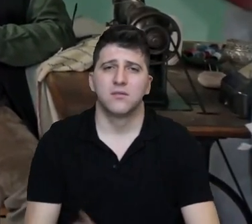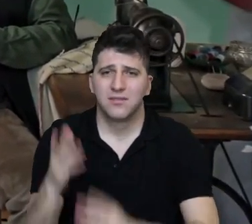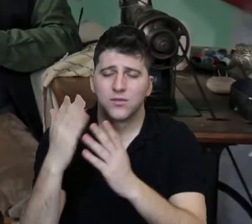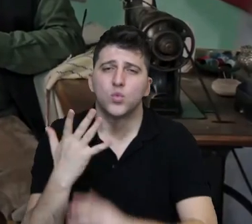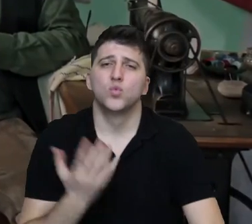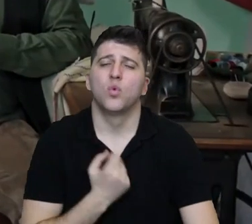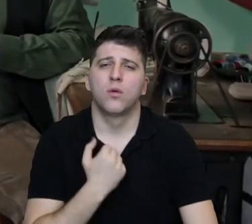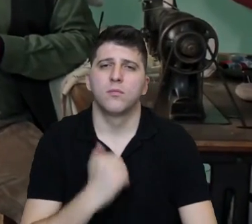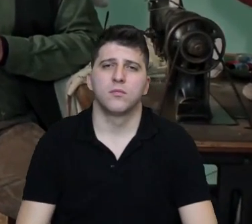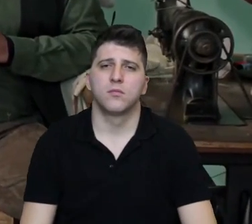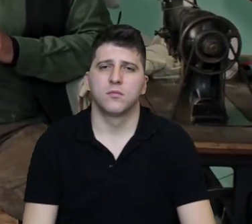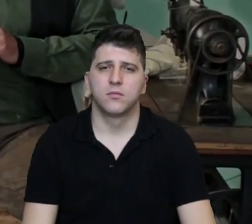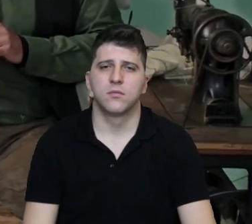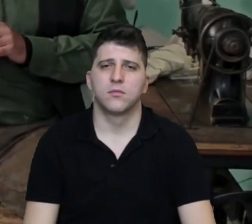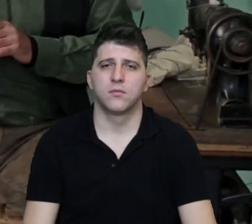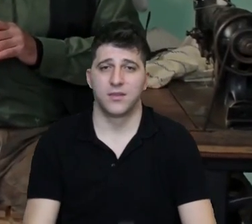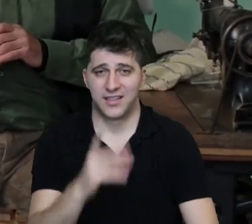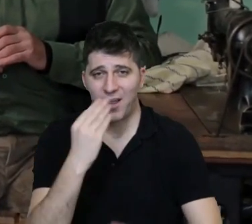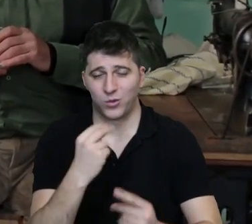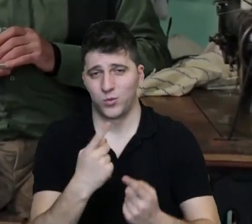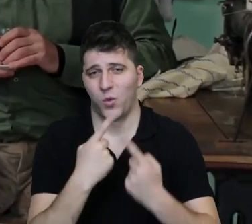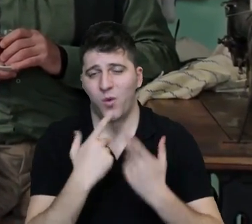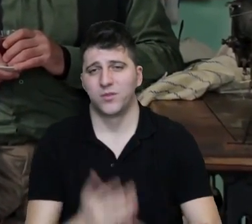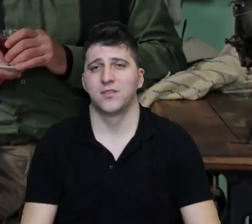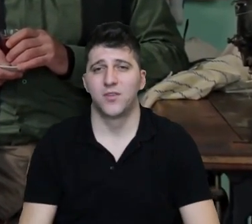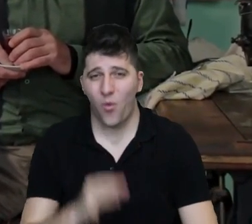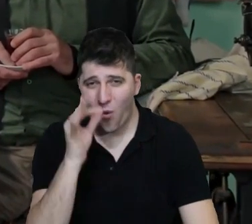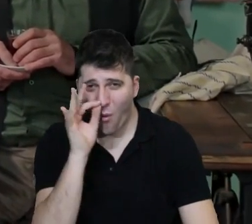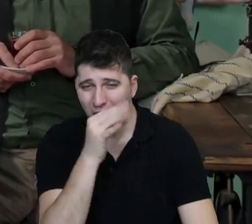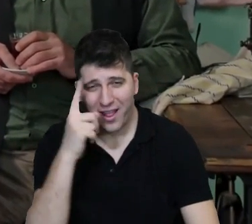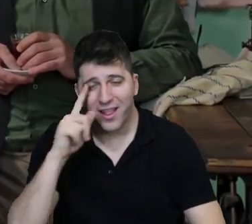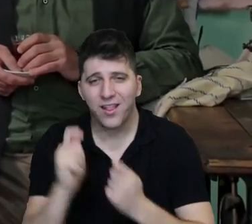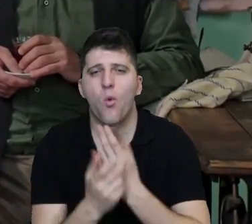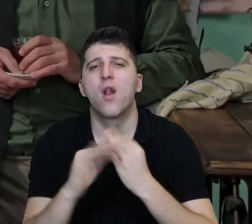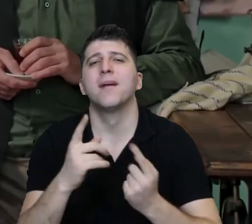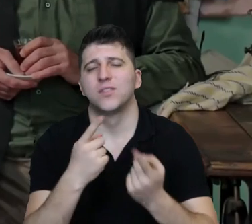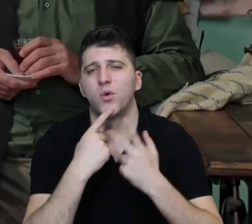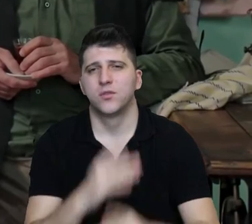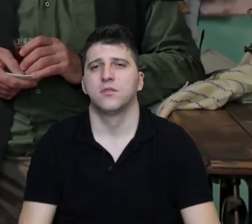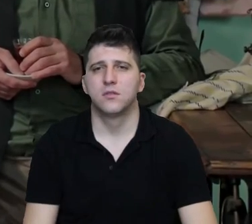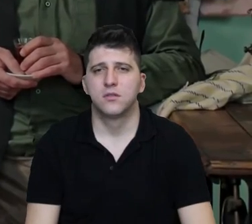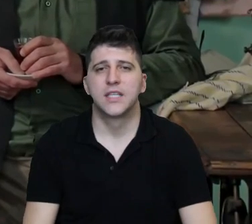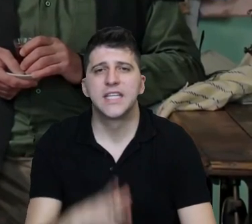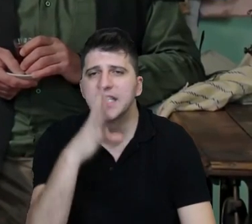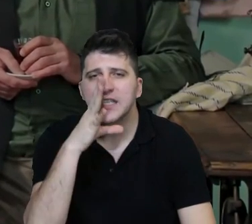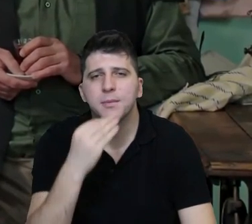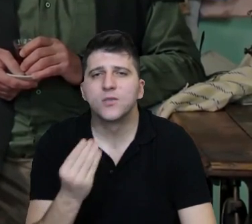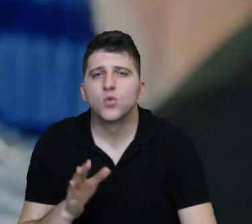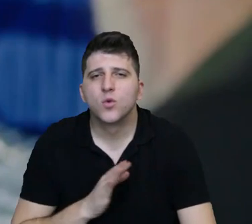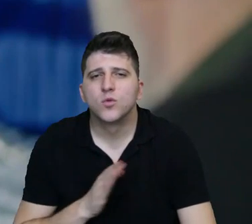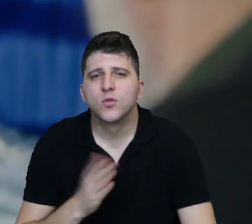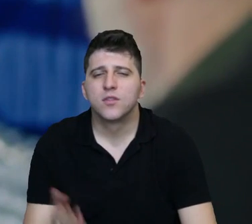üzüyor. Bak ne güzel söylüyorsun. Kolay kolay dolduruşa gelmez diyorsun. Kimin çocuğu